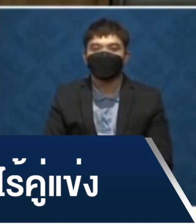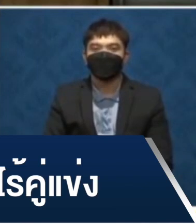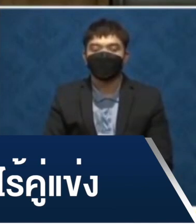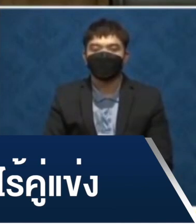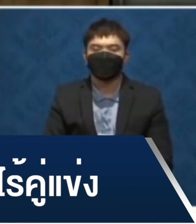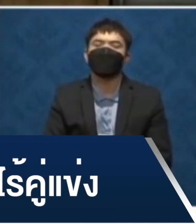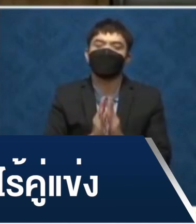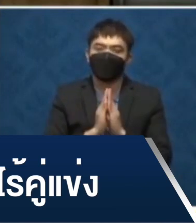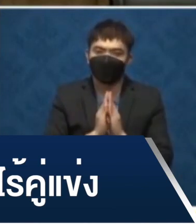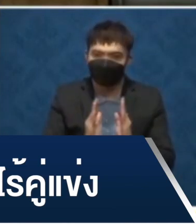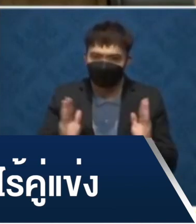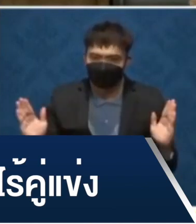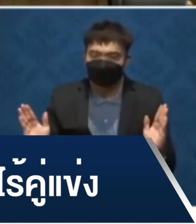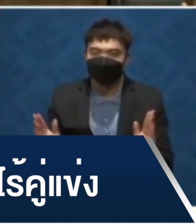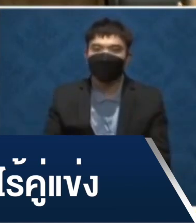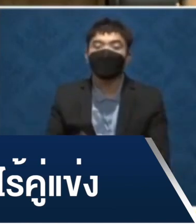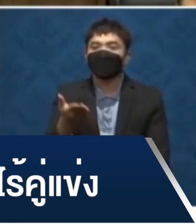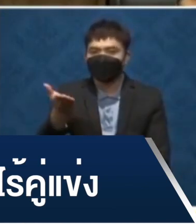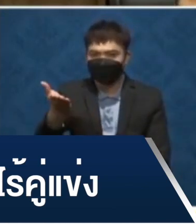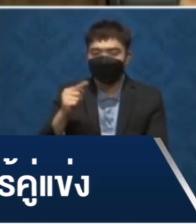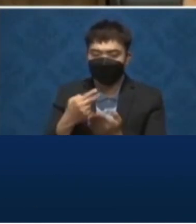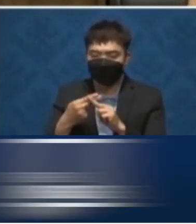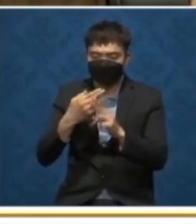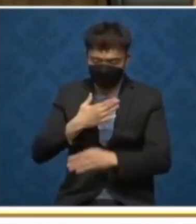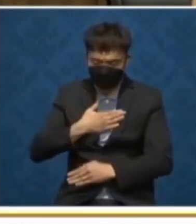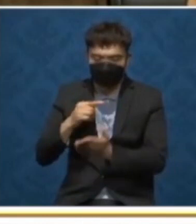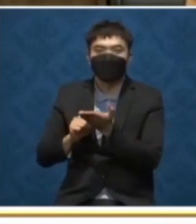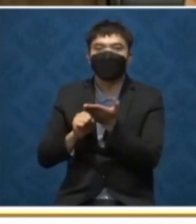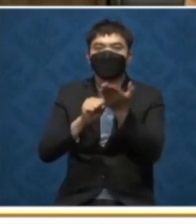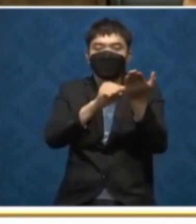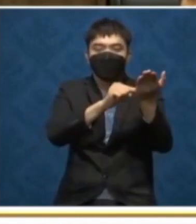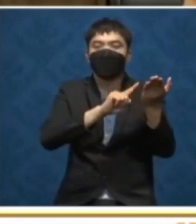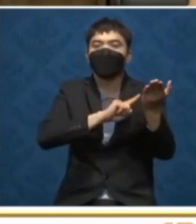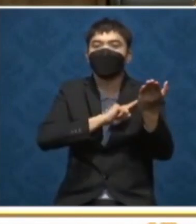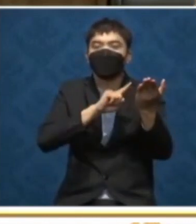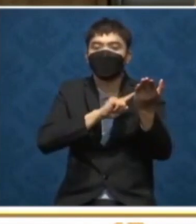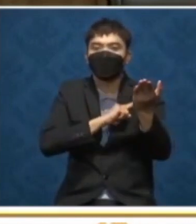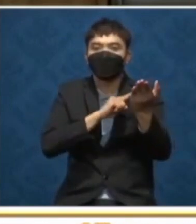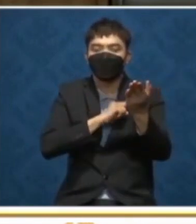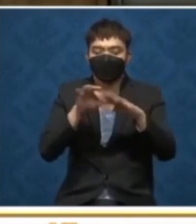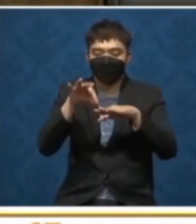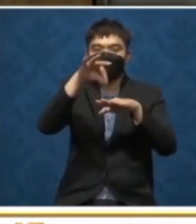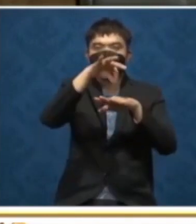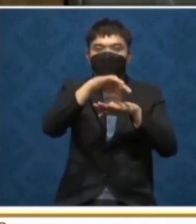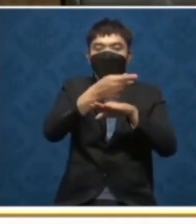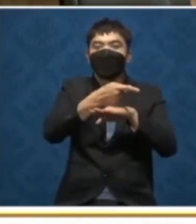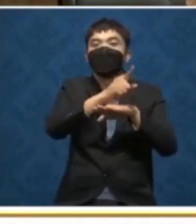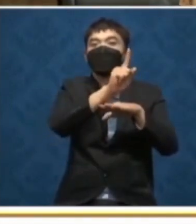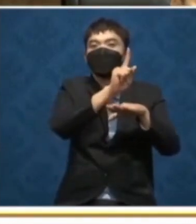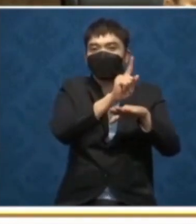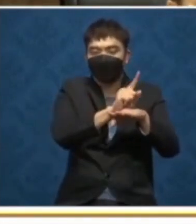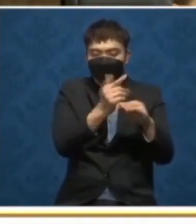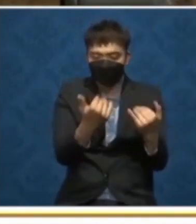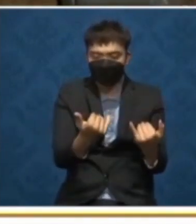บคุณที่ท่านสมาชิกเสนอชื่อผมเพื่อมาทำหน้าที่เป็นประธานสภาในครั้